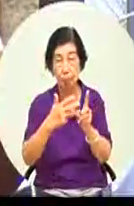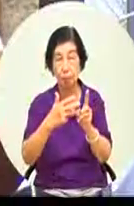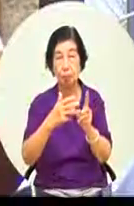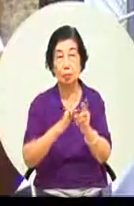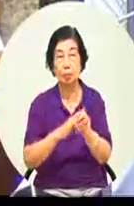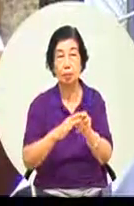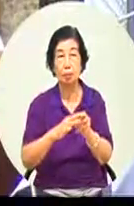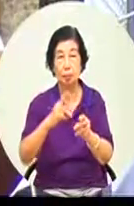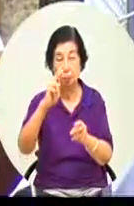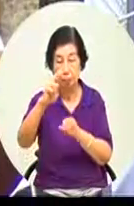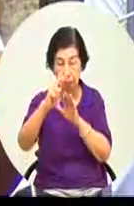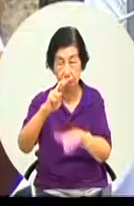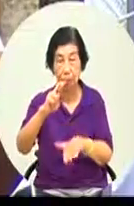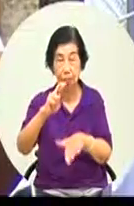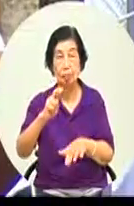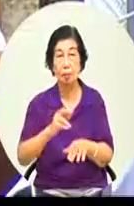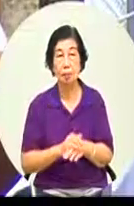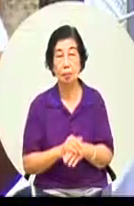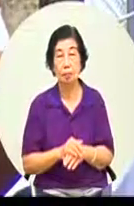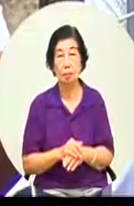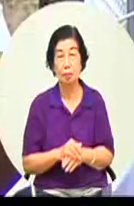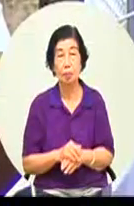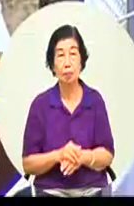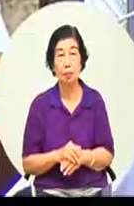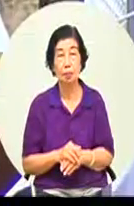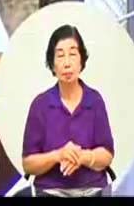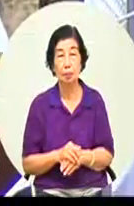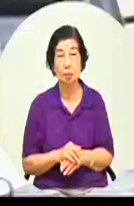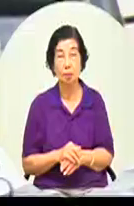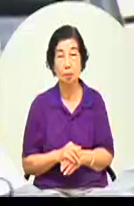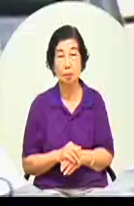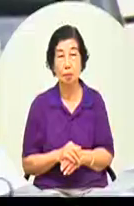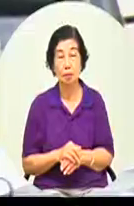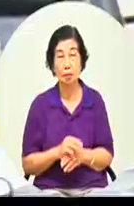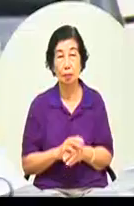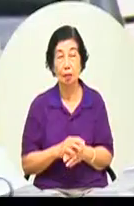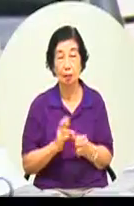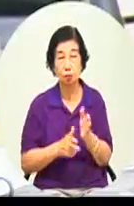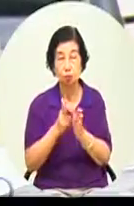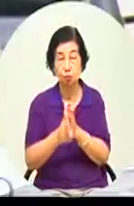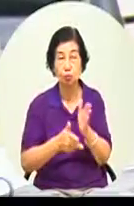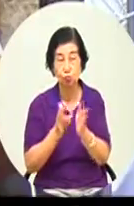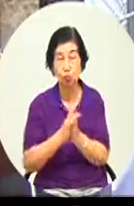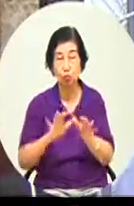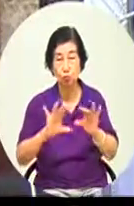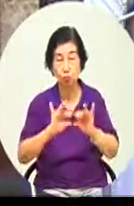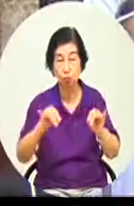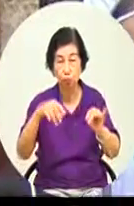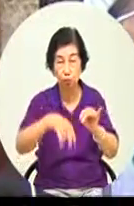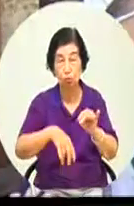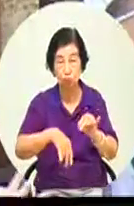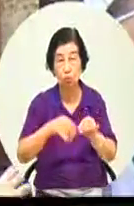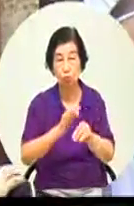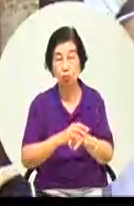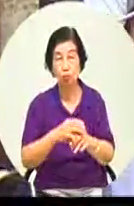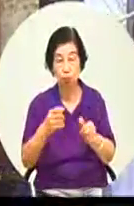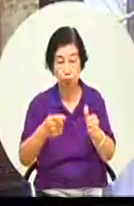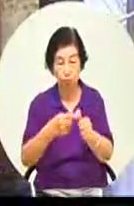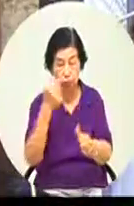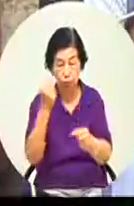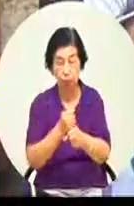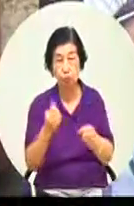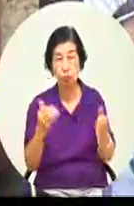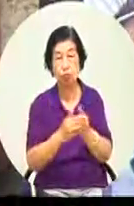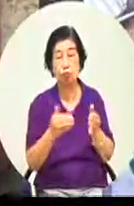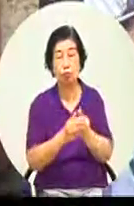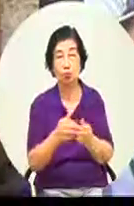108年底， 就是要跟我们的铁路地下化同期吗？ 铁路地下化要先完成，那不然吼，咱迄个台船路袂